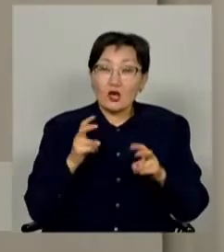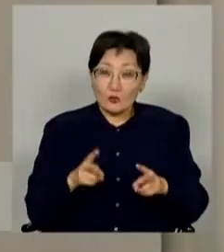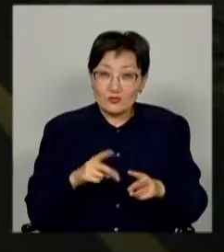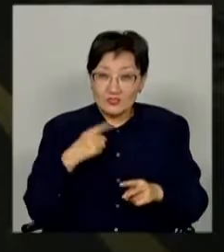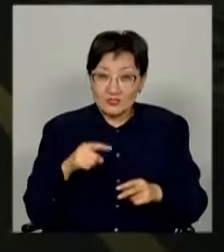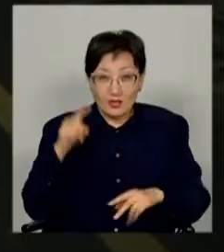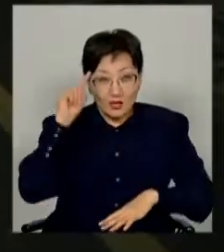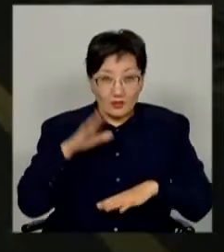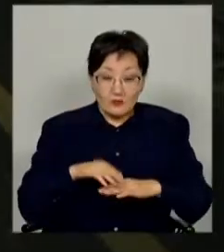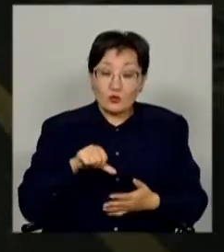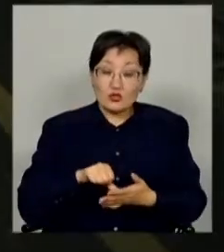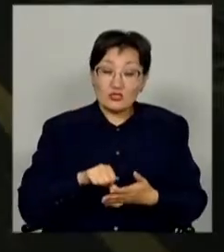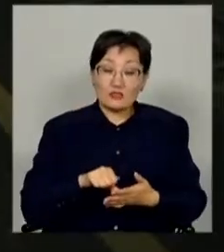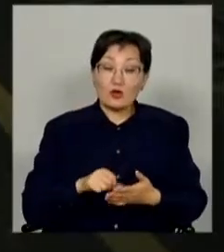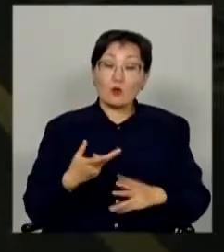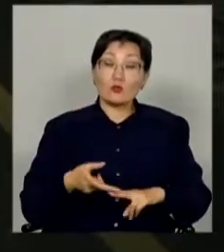өкілдері. Бұл